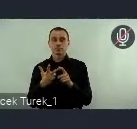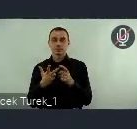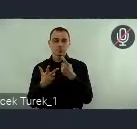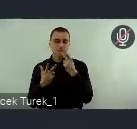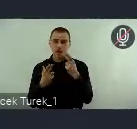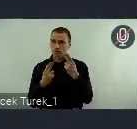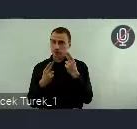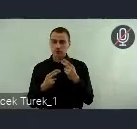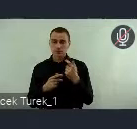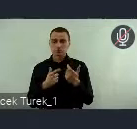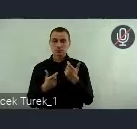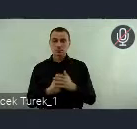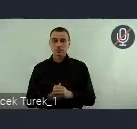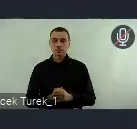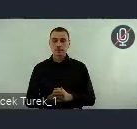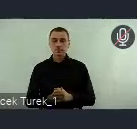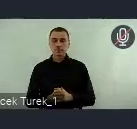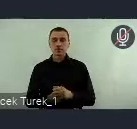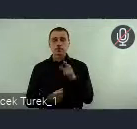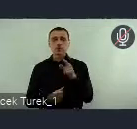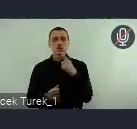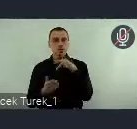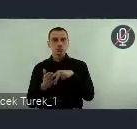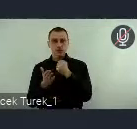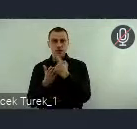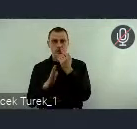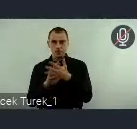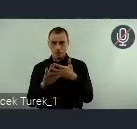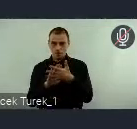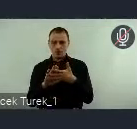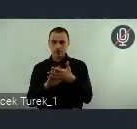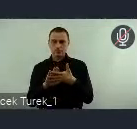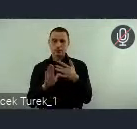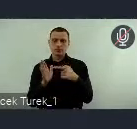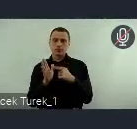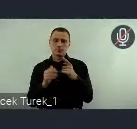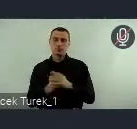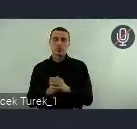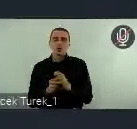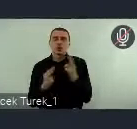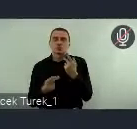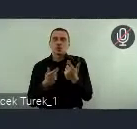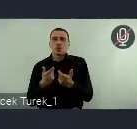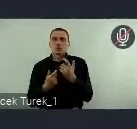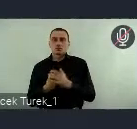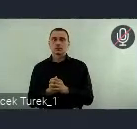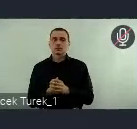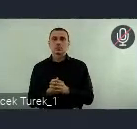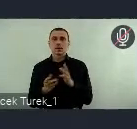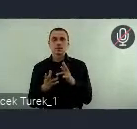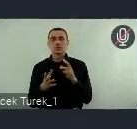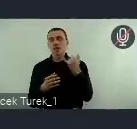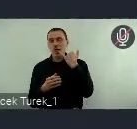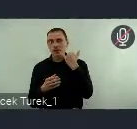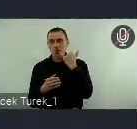dotyczyło to jest znowu odwołanie do ustawy o języku migowym co trzeba zapewniać to musicie zapewniać kontakt telefoniczny